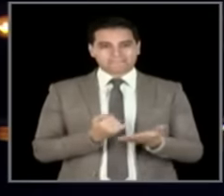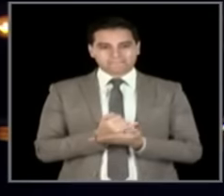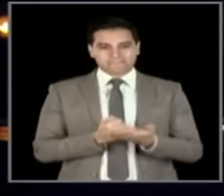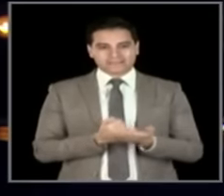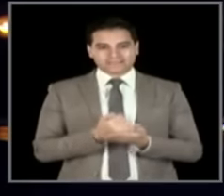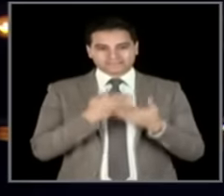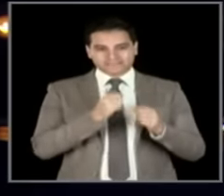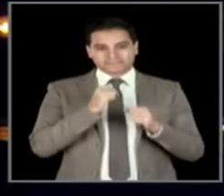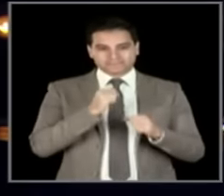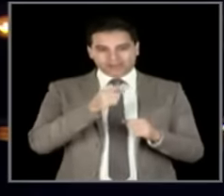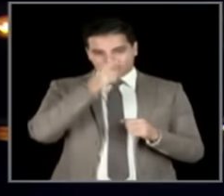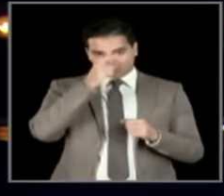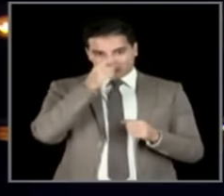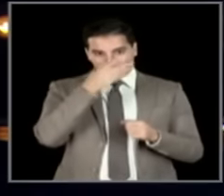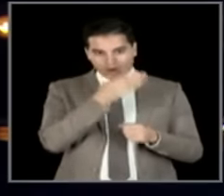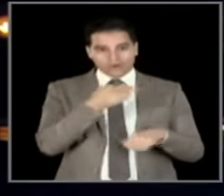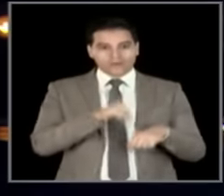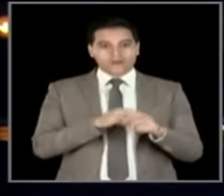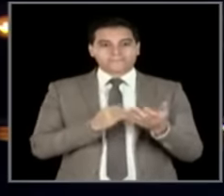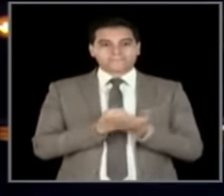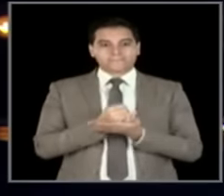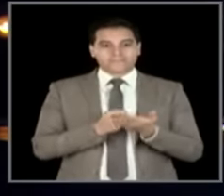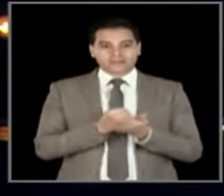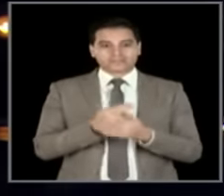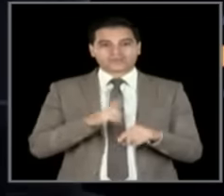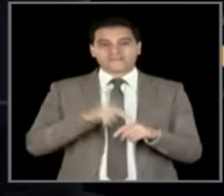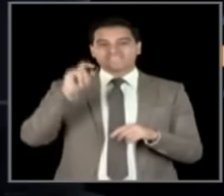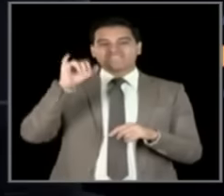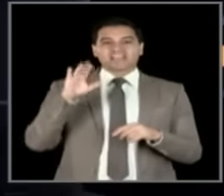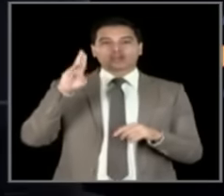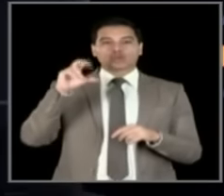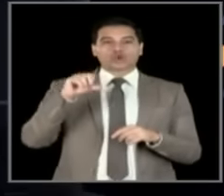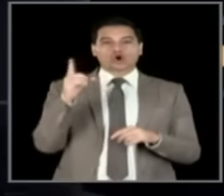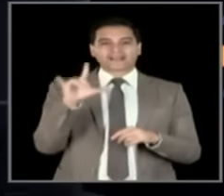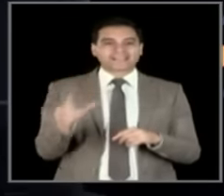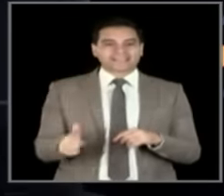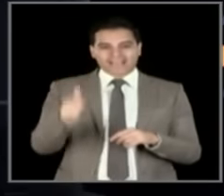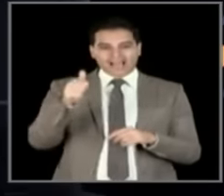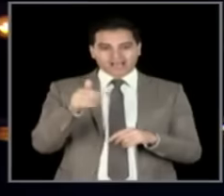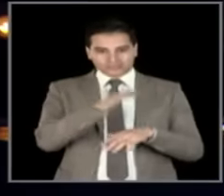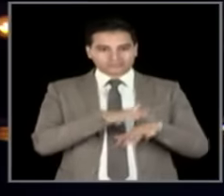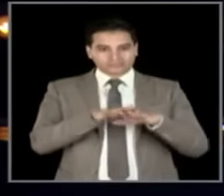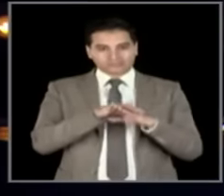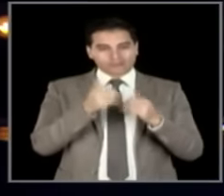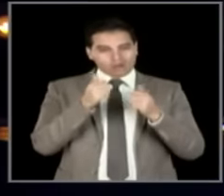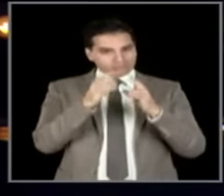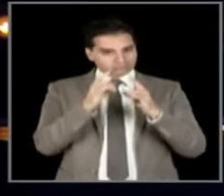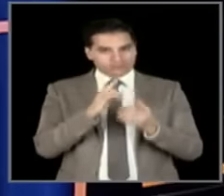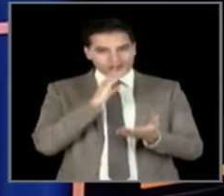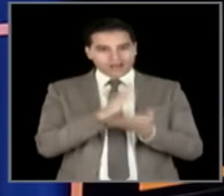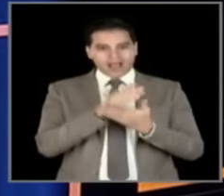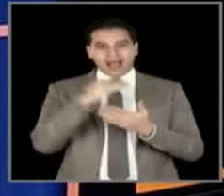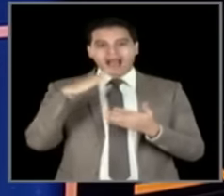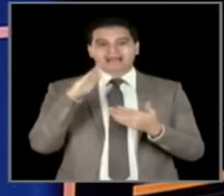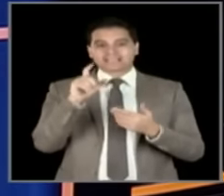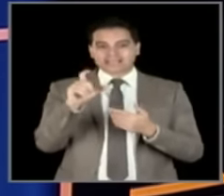الزهراء ومدرسة الإقبال وفيكتوريا كوليدج، يعني تجميع حلوة كده. حسن عروس أخبارك